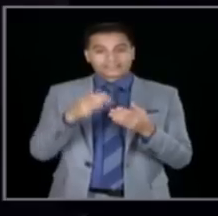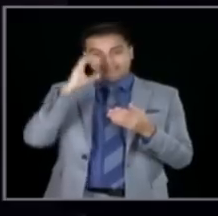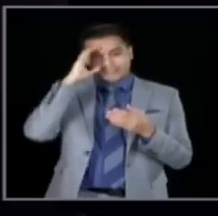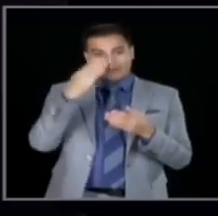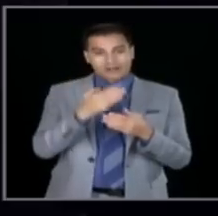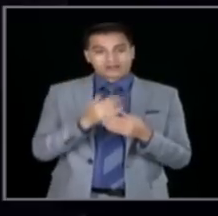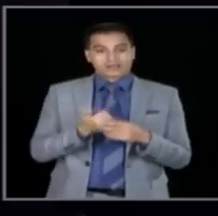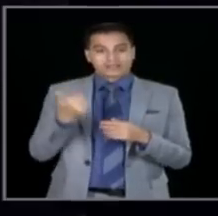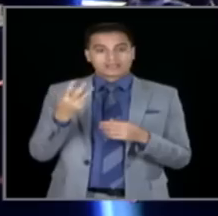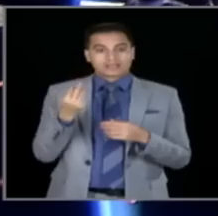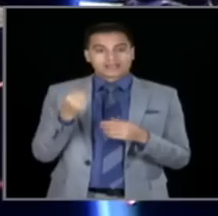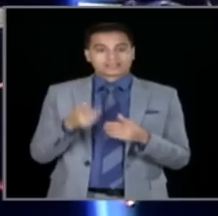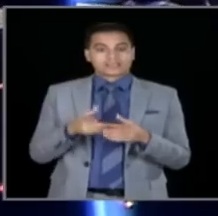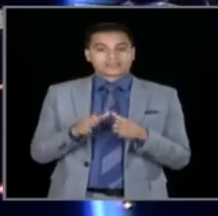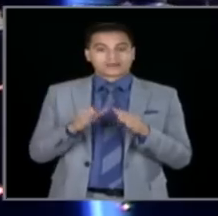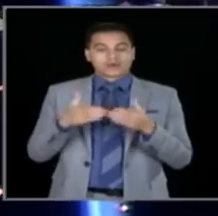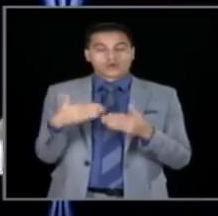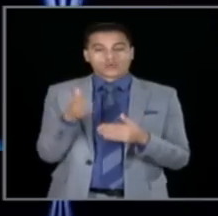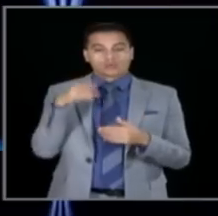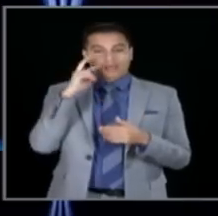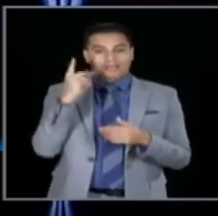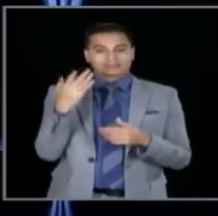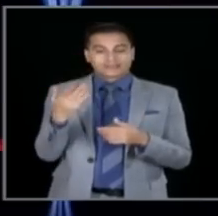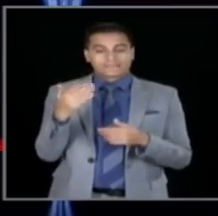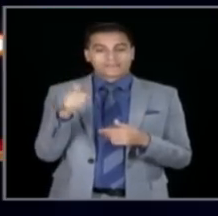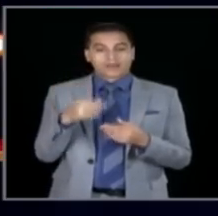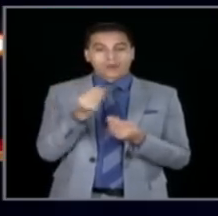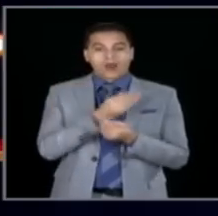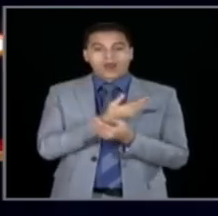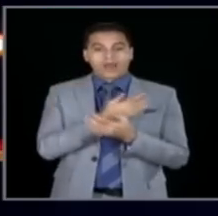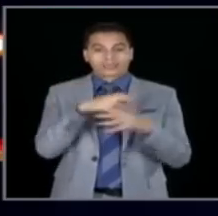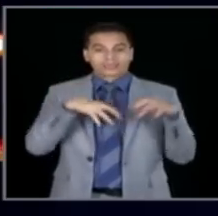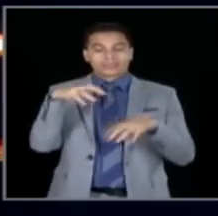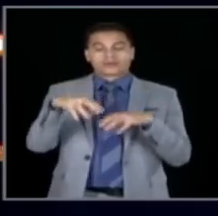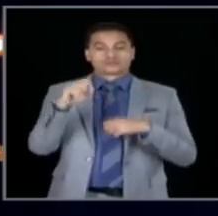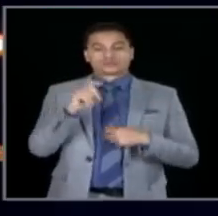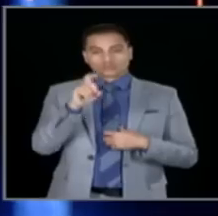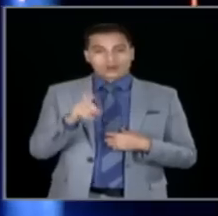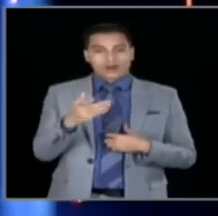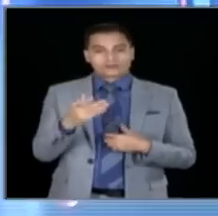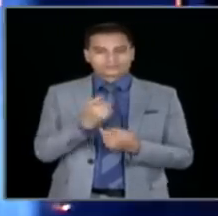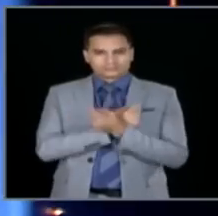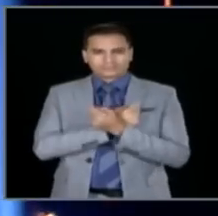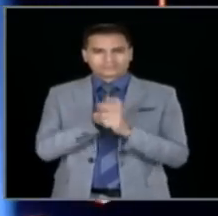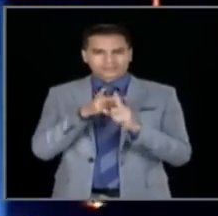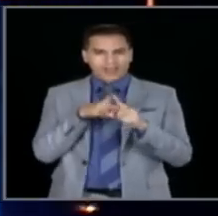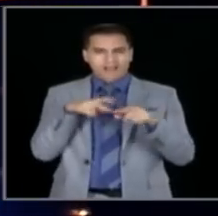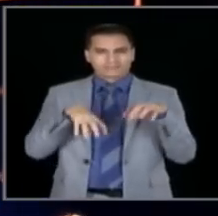الزمالك، 30 الحوت الأزرق. لوحات ومعالم، والسؤال هو: